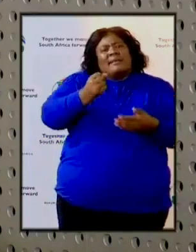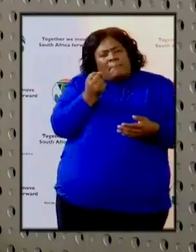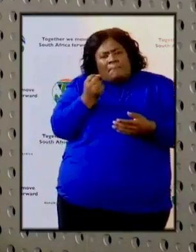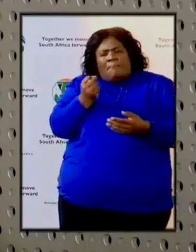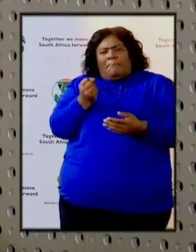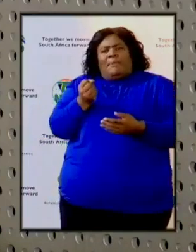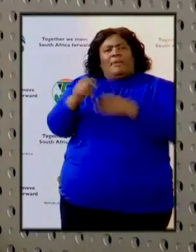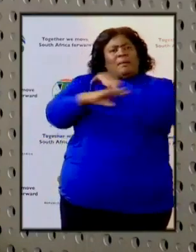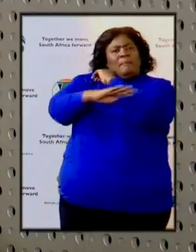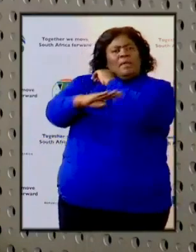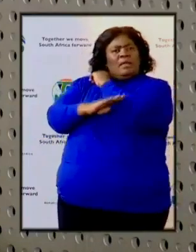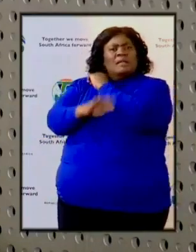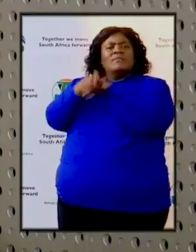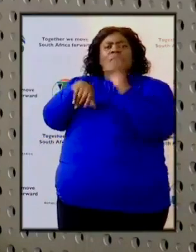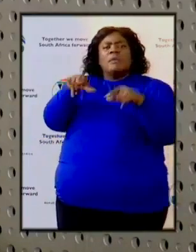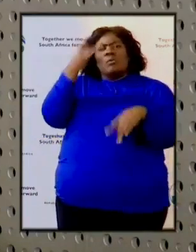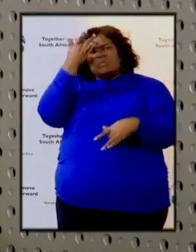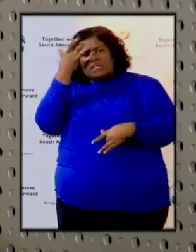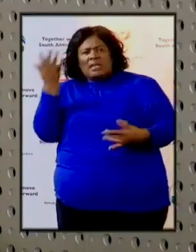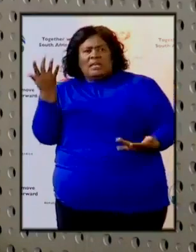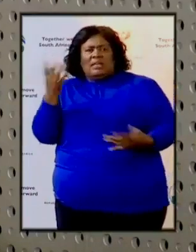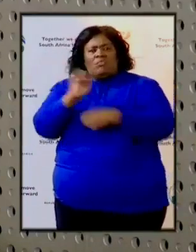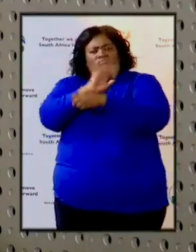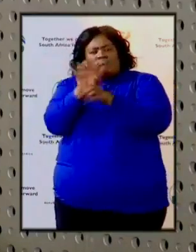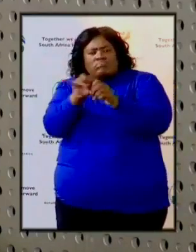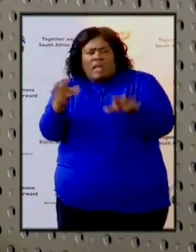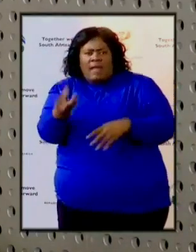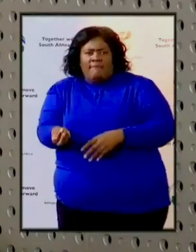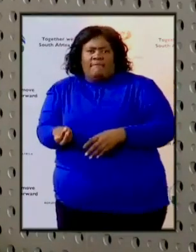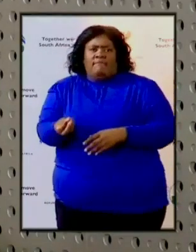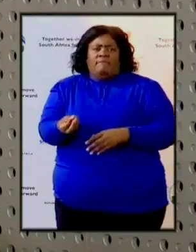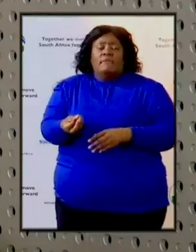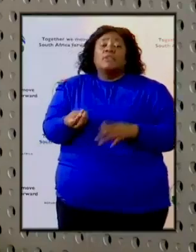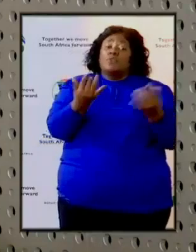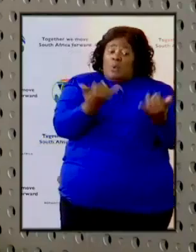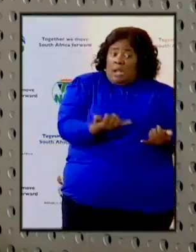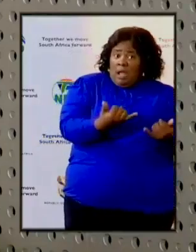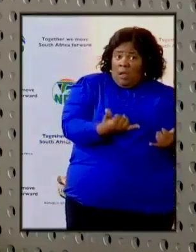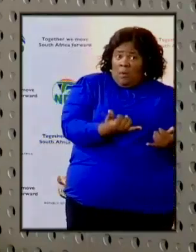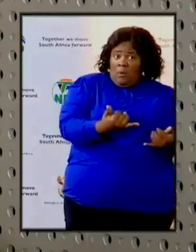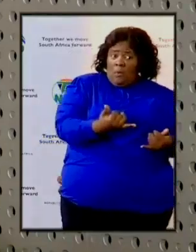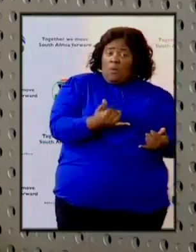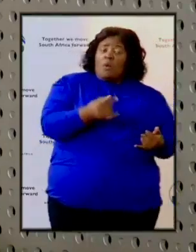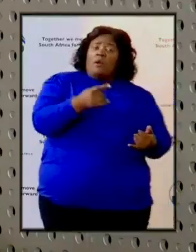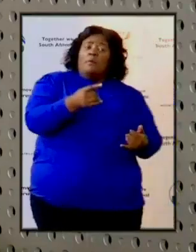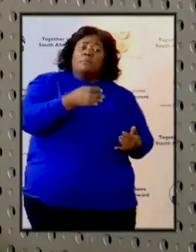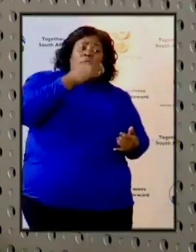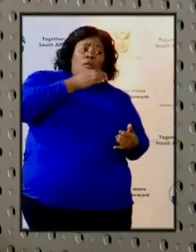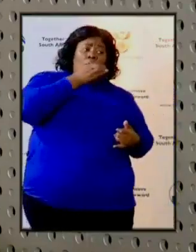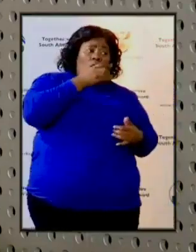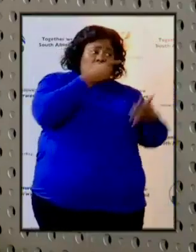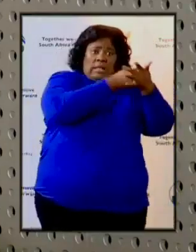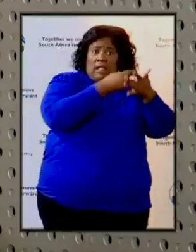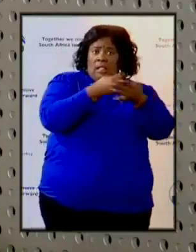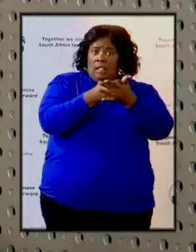manje ibekelwe labantu bathi utshwala njengoba bungathengiswa ibhedlela seziyakwazi ukuthi